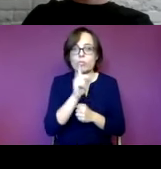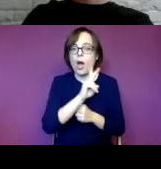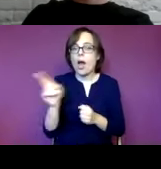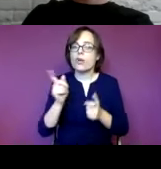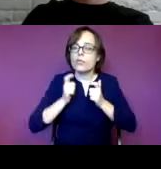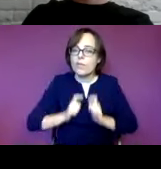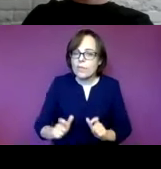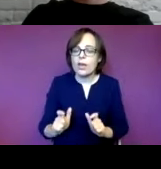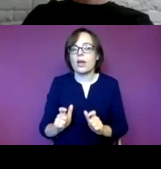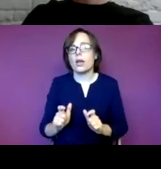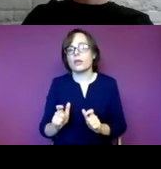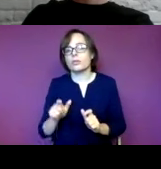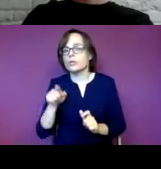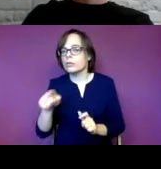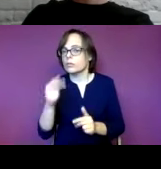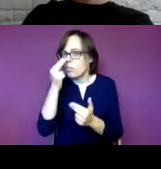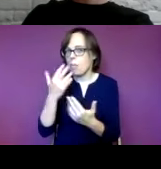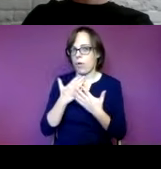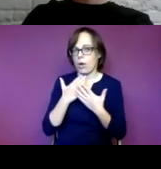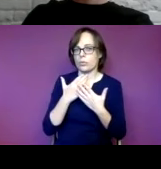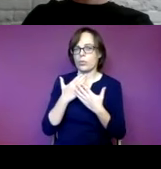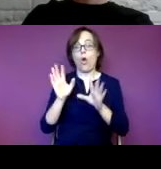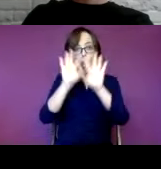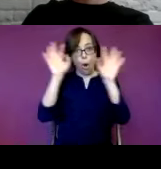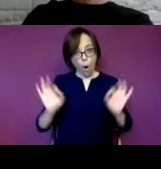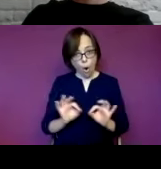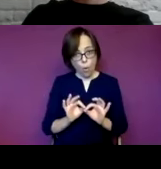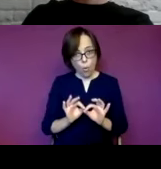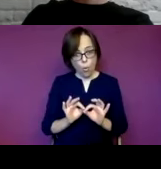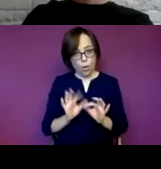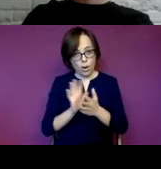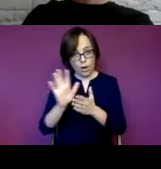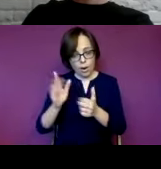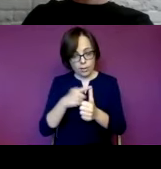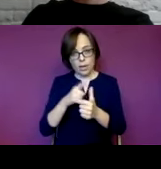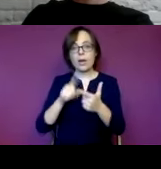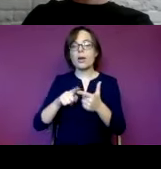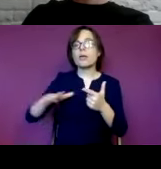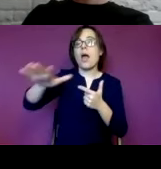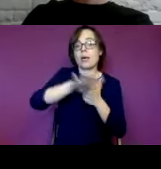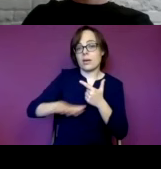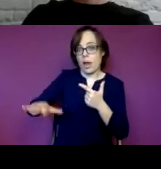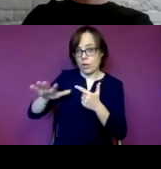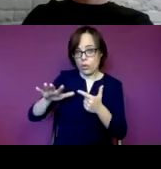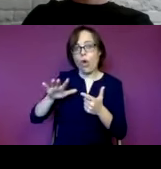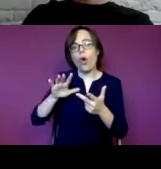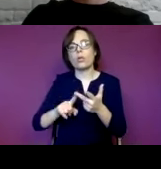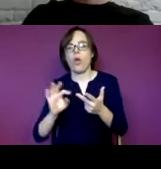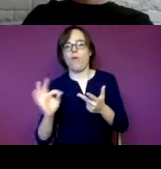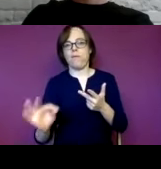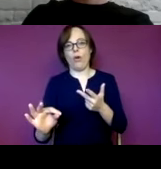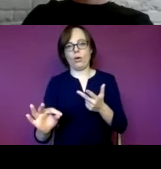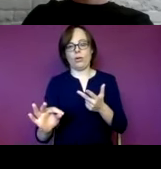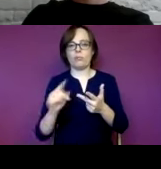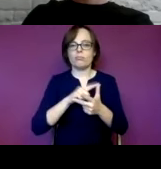tym swoistym lokum wychodziły cechy ogólne, regionalne i lokalne. Te wszystkie trzy poziomy się ze sobą nakładały. Jaki jest tego efekt?